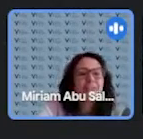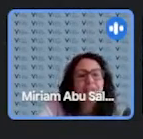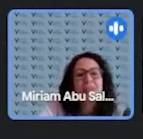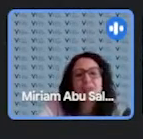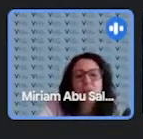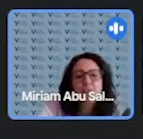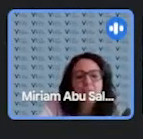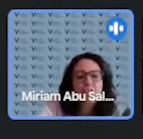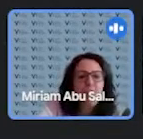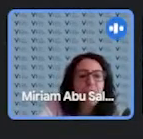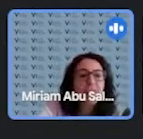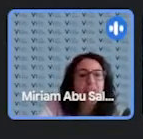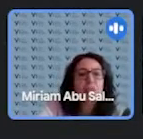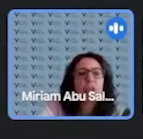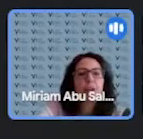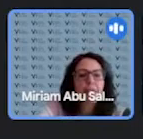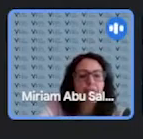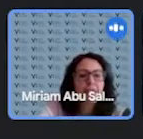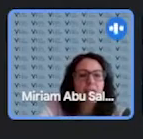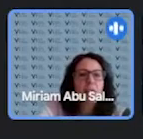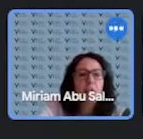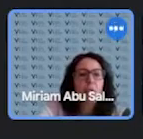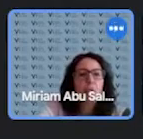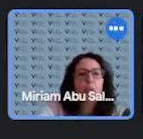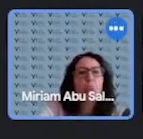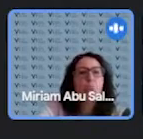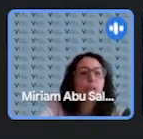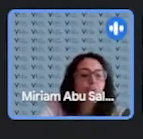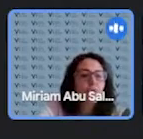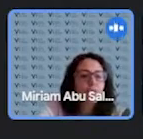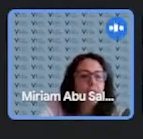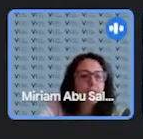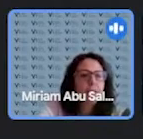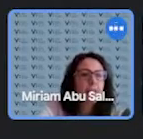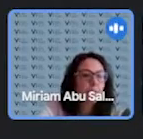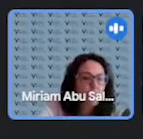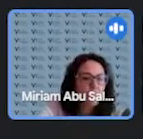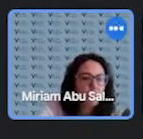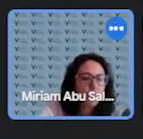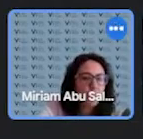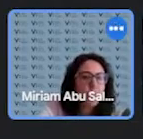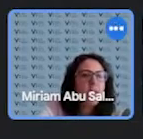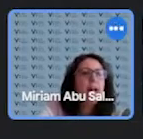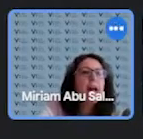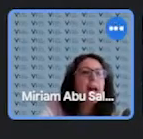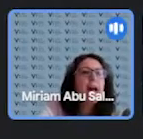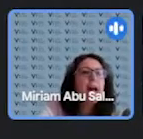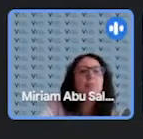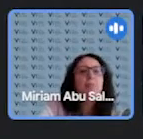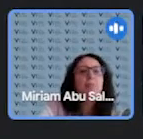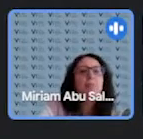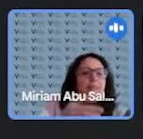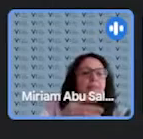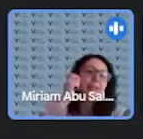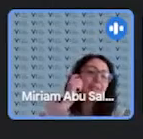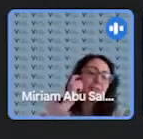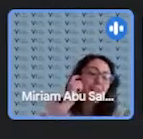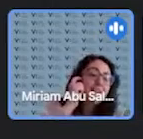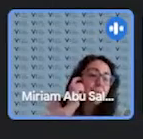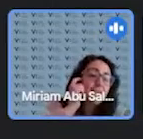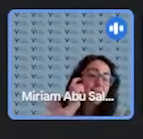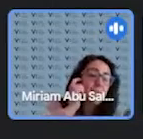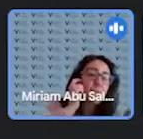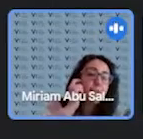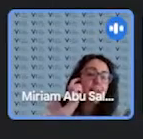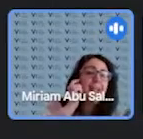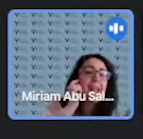meglio, in servizi giuridici avete sicuramente un qualcosa in più. Anche nelle imprese